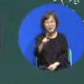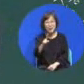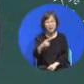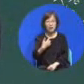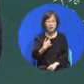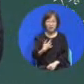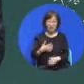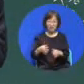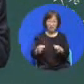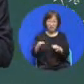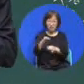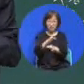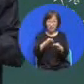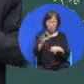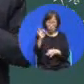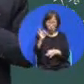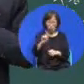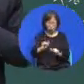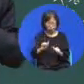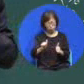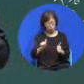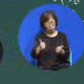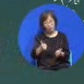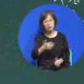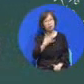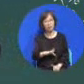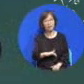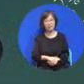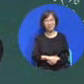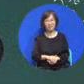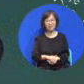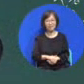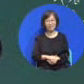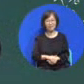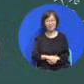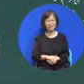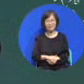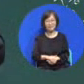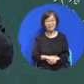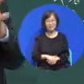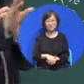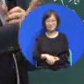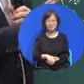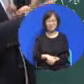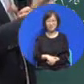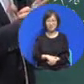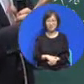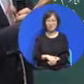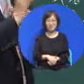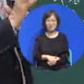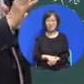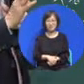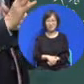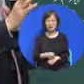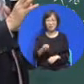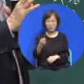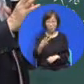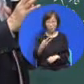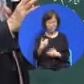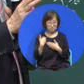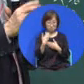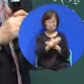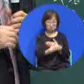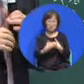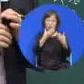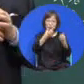말이에요 하나님께서. In other words, God did not make our family have financial difficulties. How amazing is that? 돈 받으러 오고 영적으로 보세요.